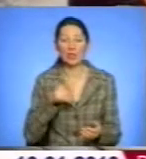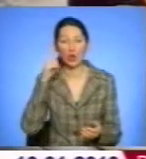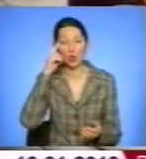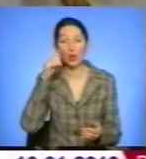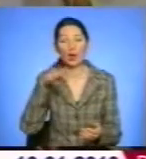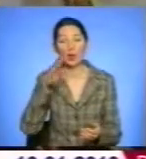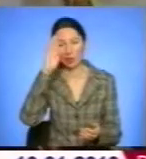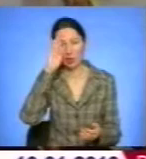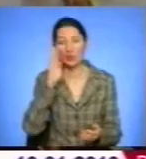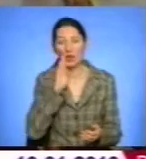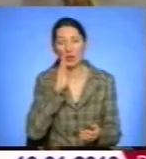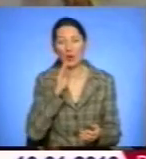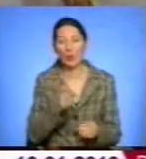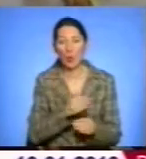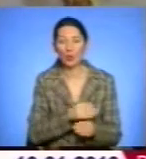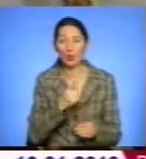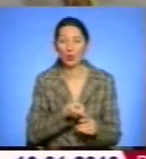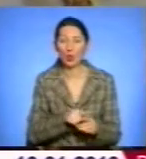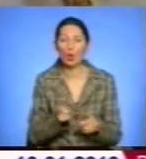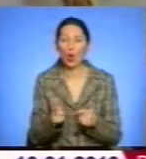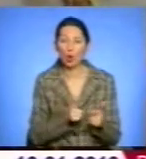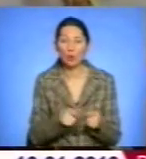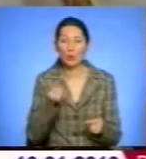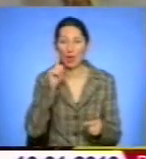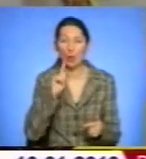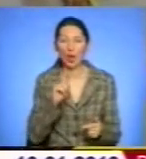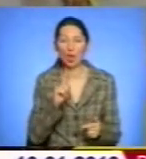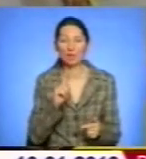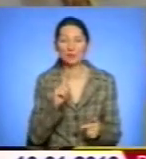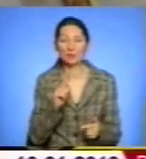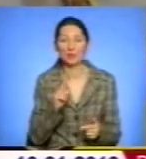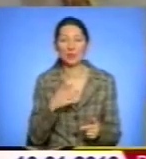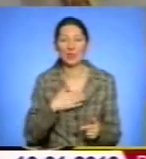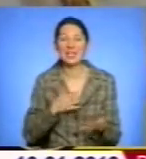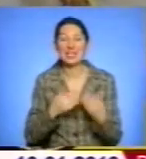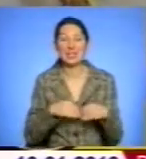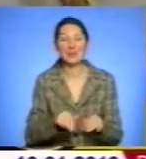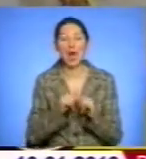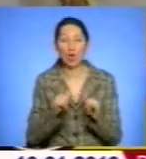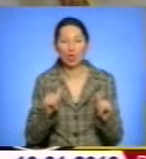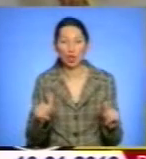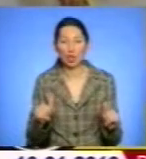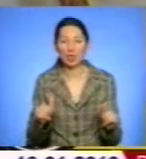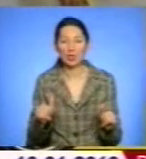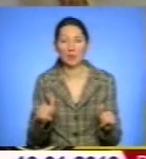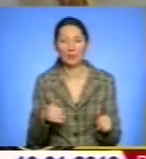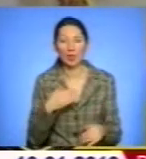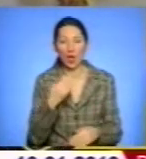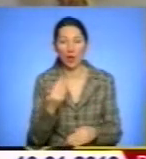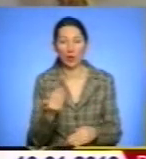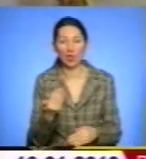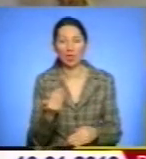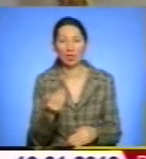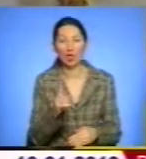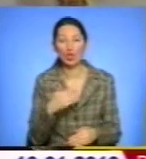Степана. Ми помаленьку до того готуємося, поки що наша сім'я розширилася. І